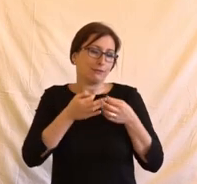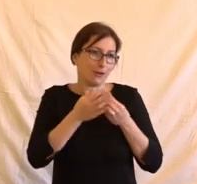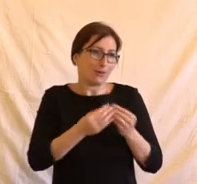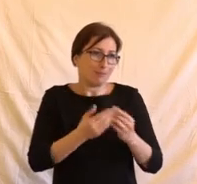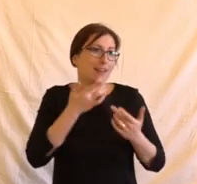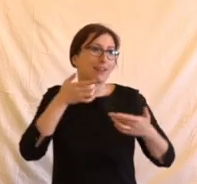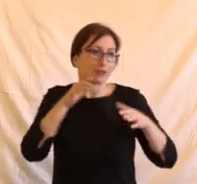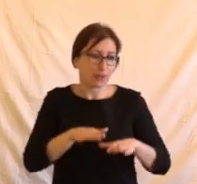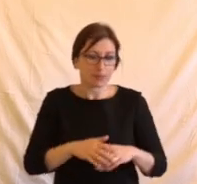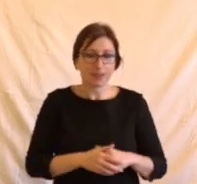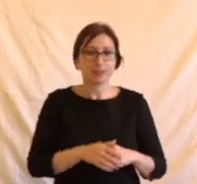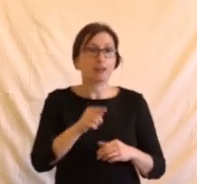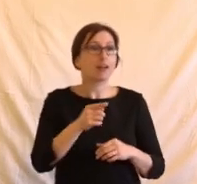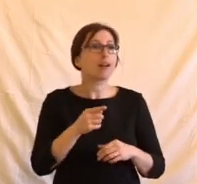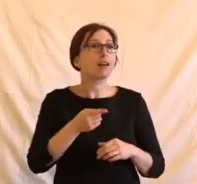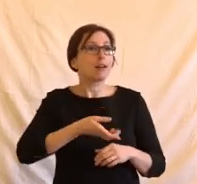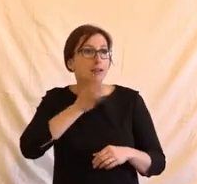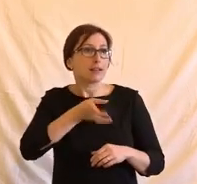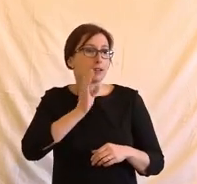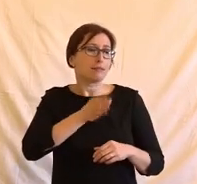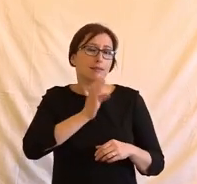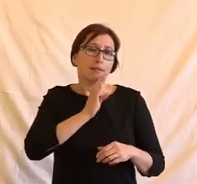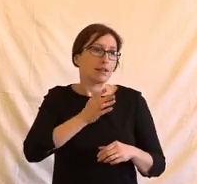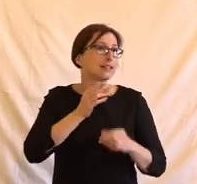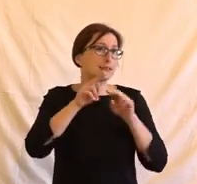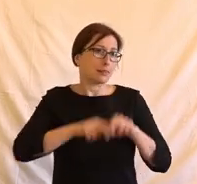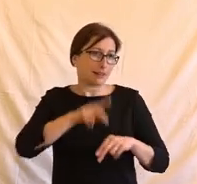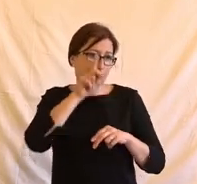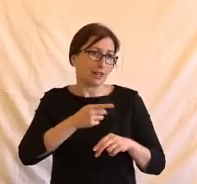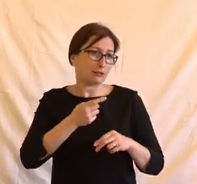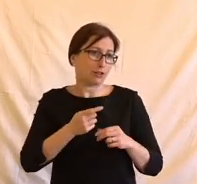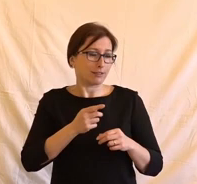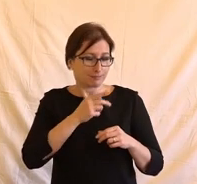celého příběhu, pili jsme, kolik bylo libo, po celý zbytek večera.